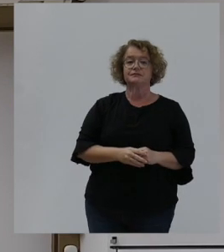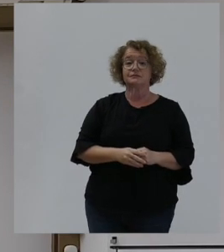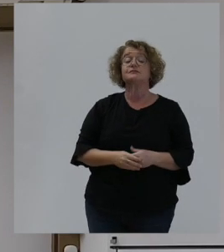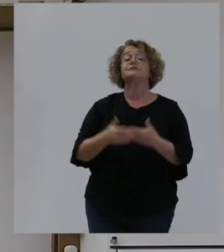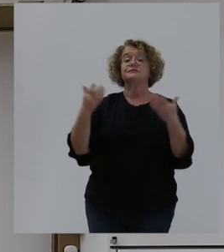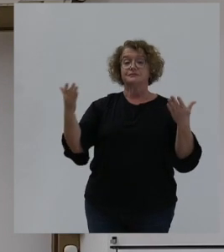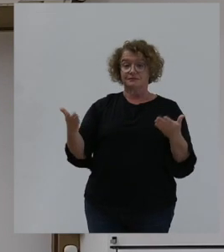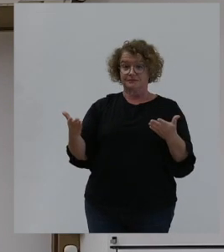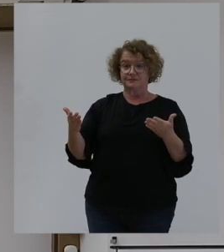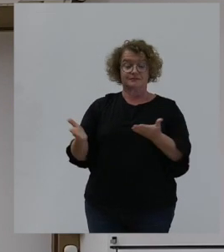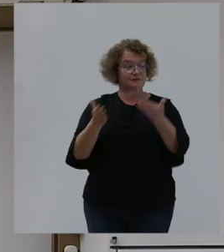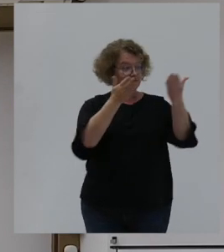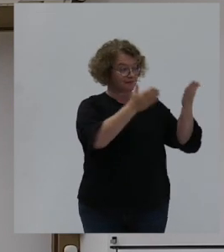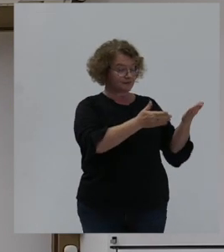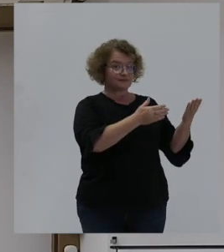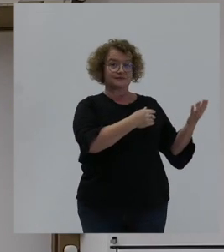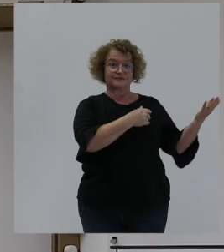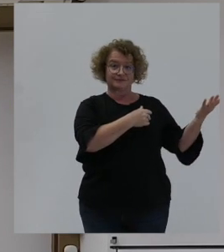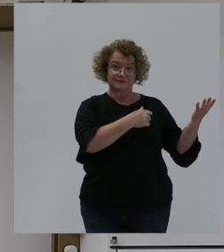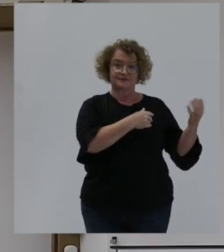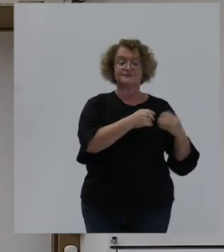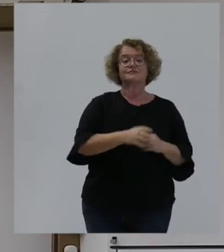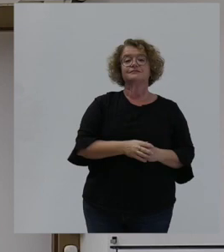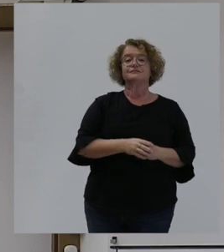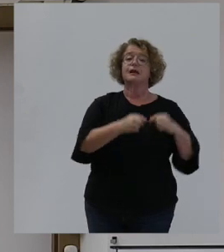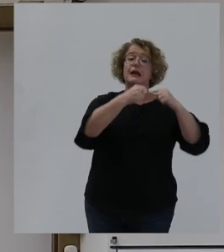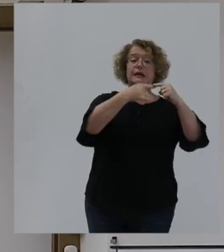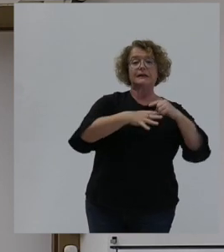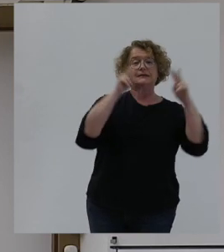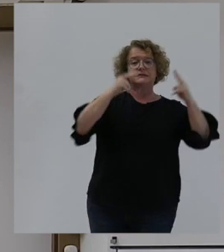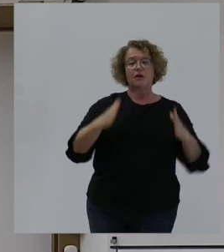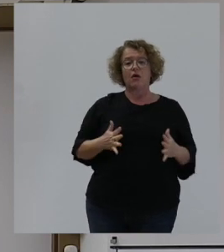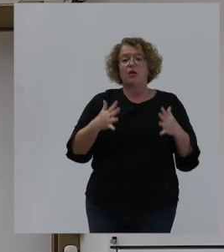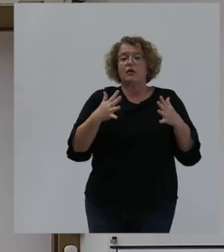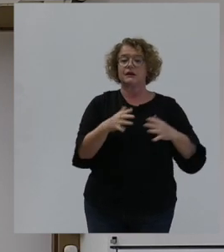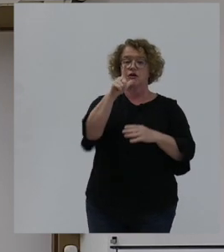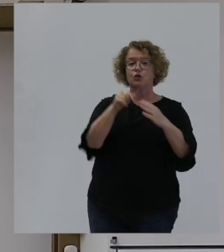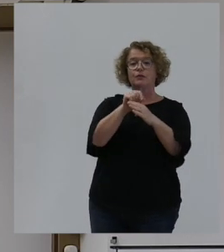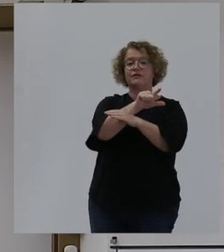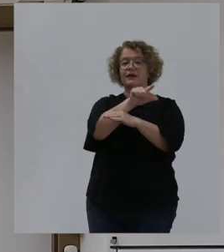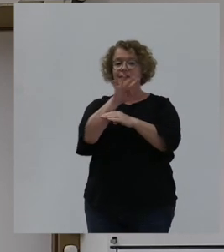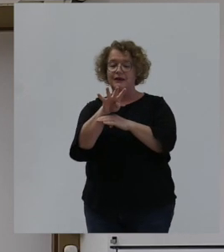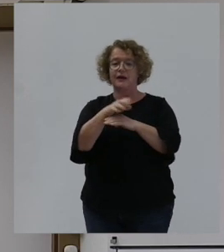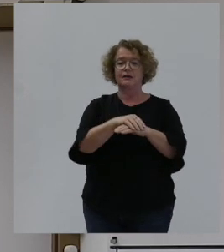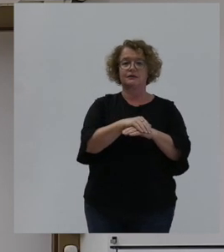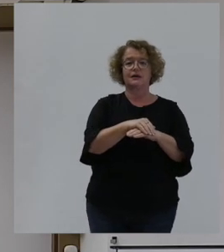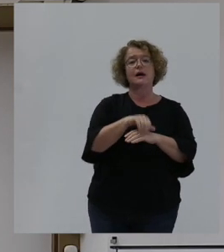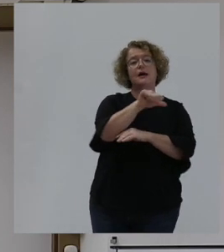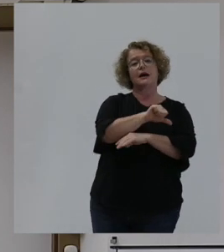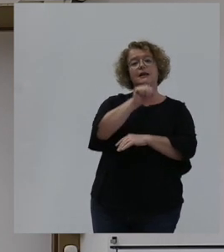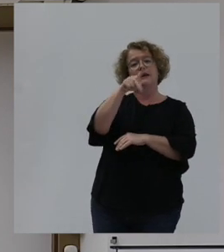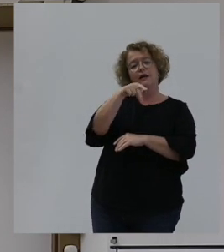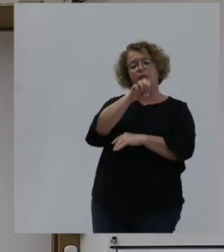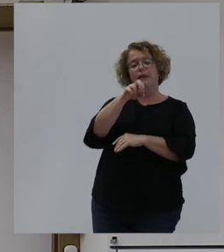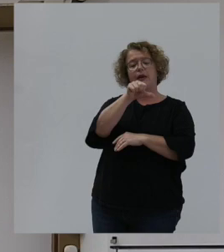Et puis donc, à ma gauche, à votre droite, la liste S'engager pour Montaigne 2024, représentée par Alexandre